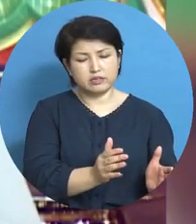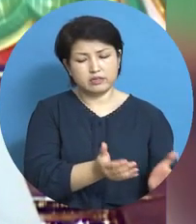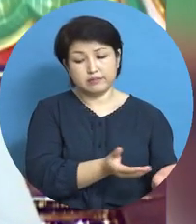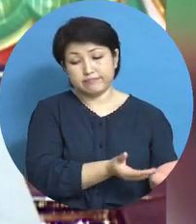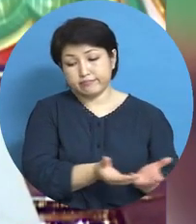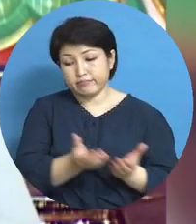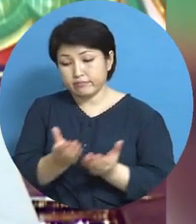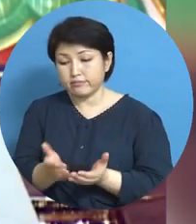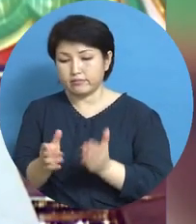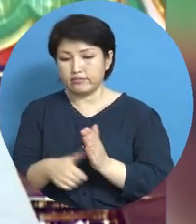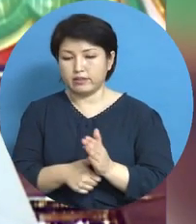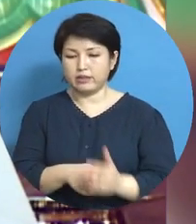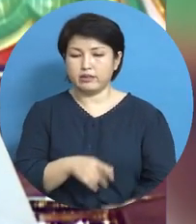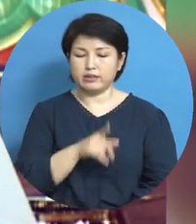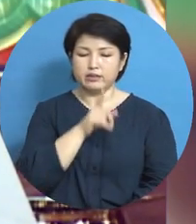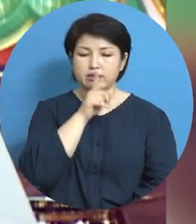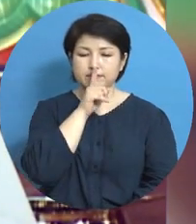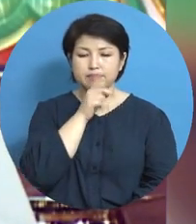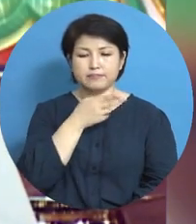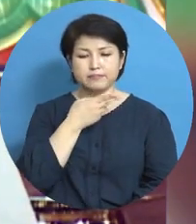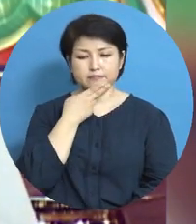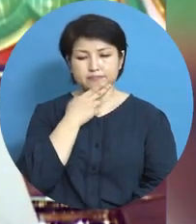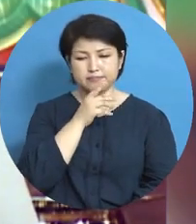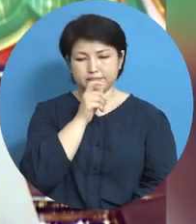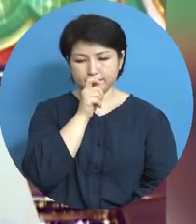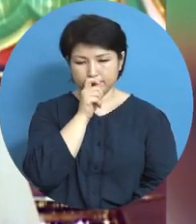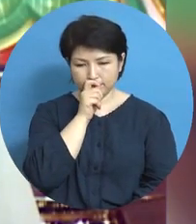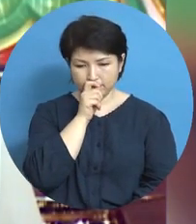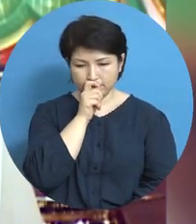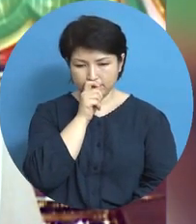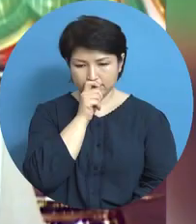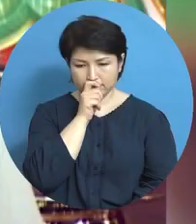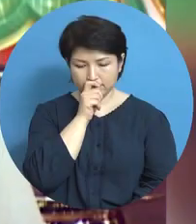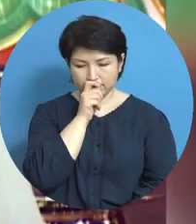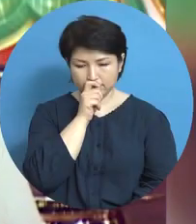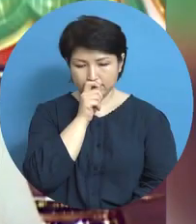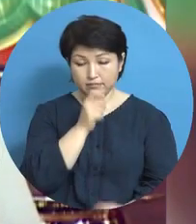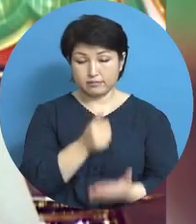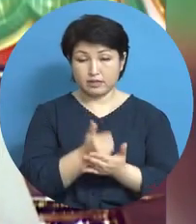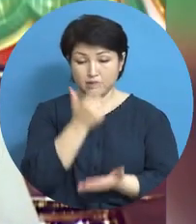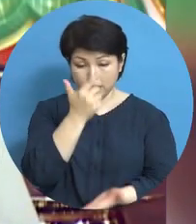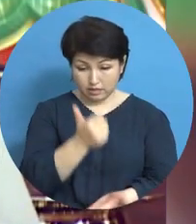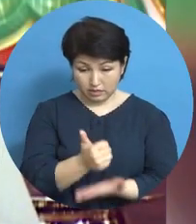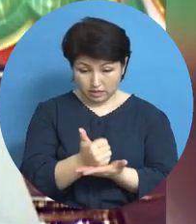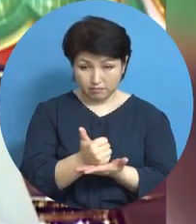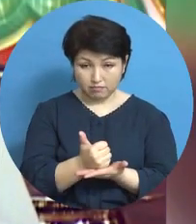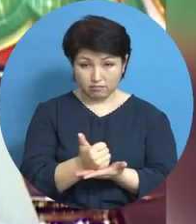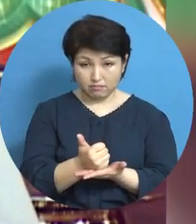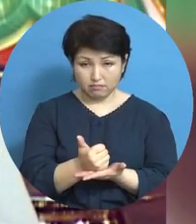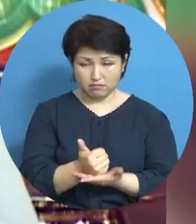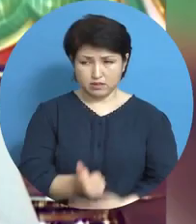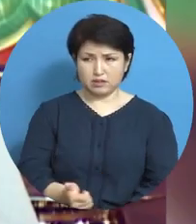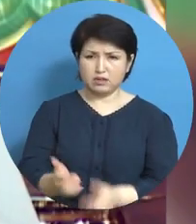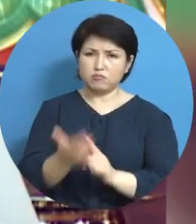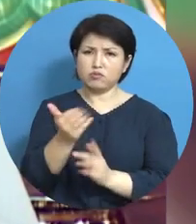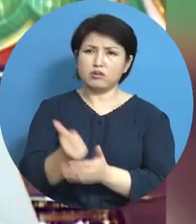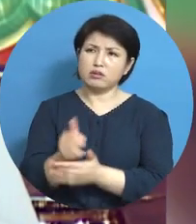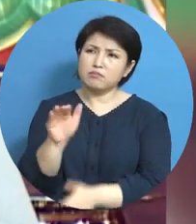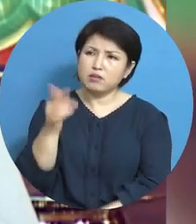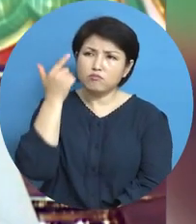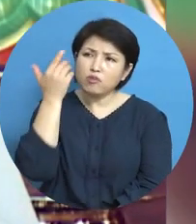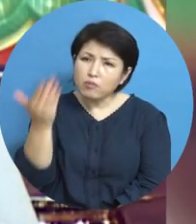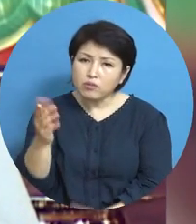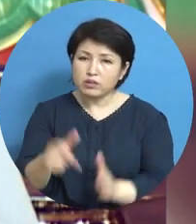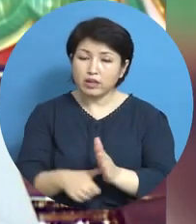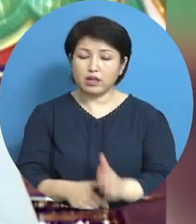아무런 말씀이 없으셨어요. 그래서 대중들이 물으면 여래는 바른 법을